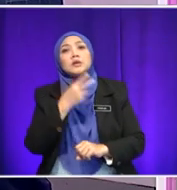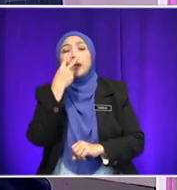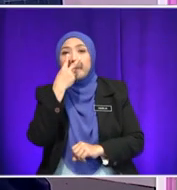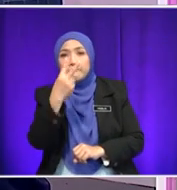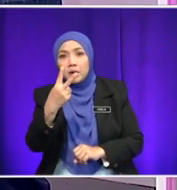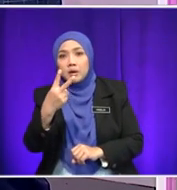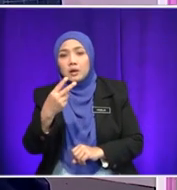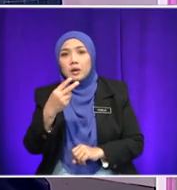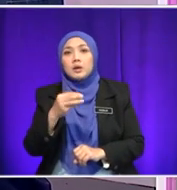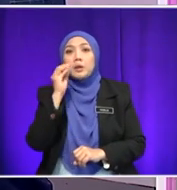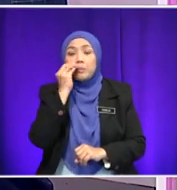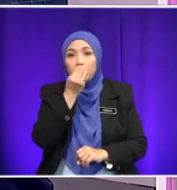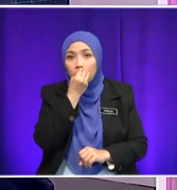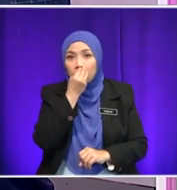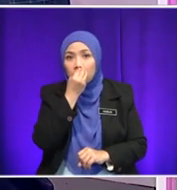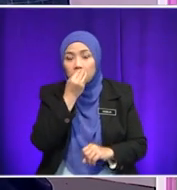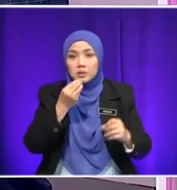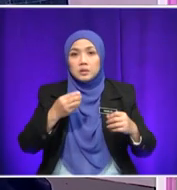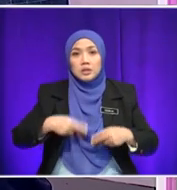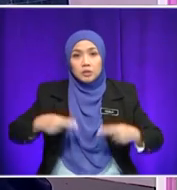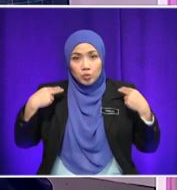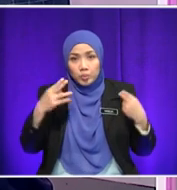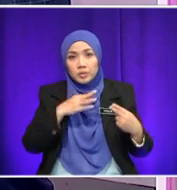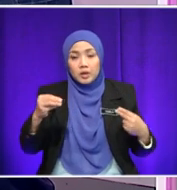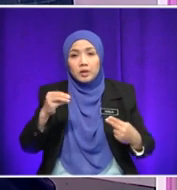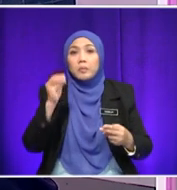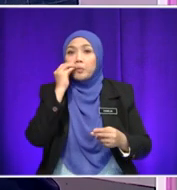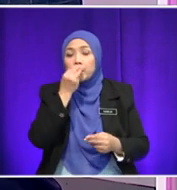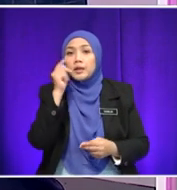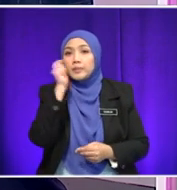itu bunga tadi itu bunga segar dan bunga tiruan